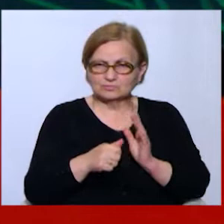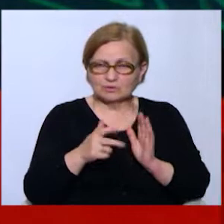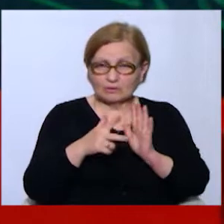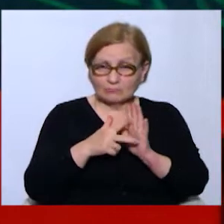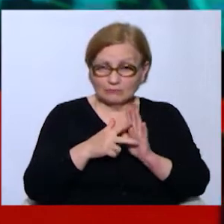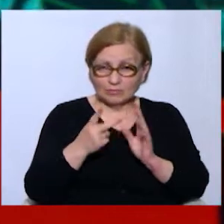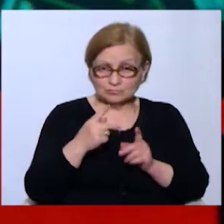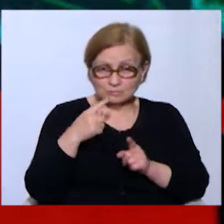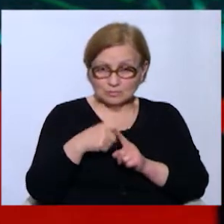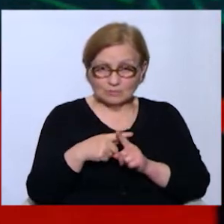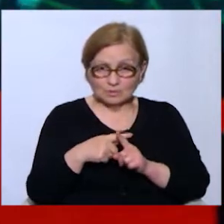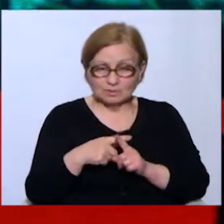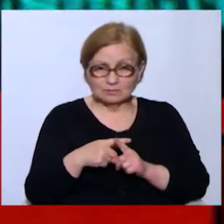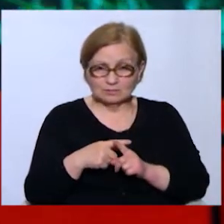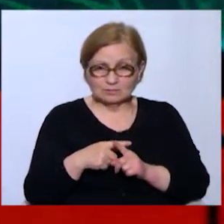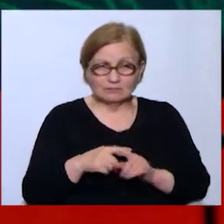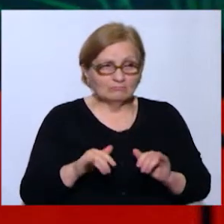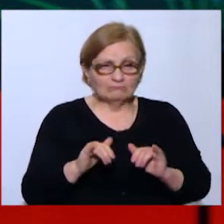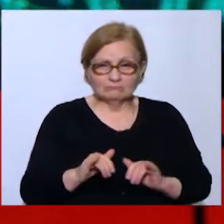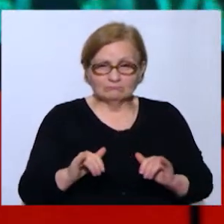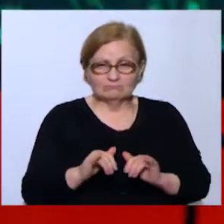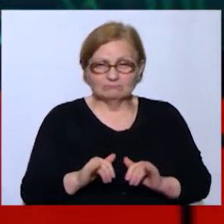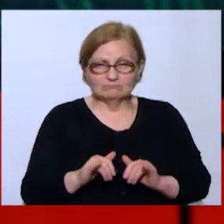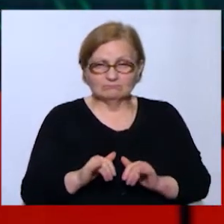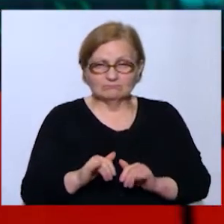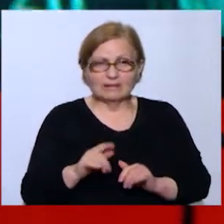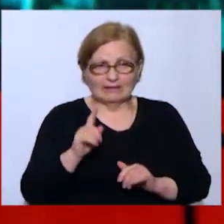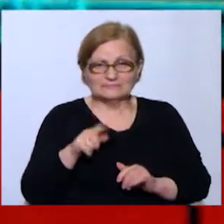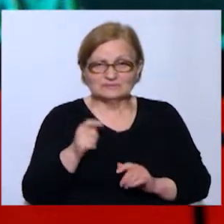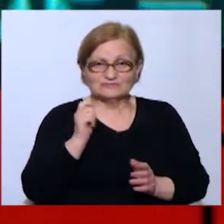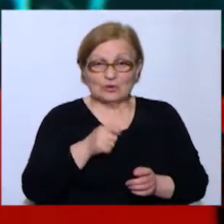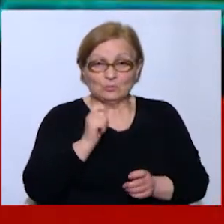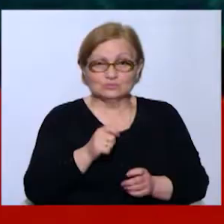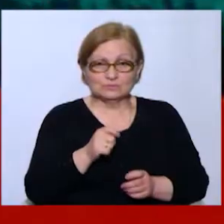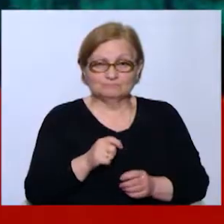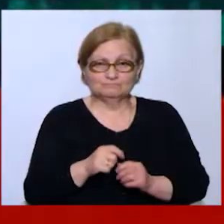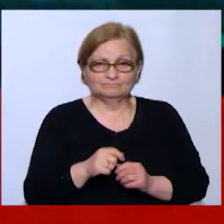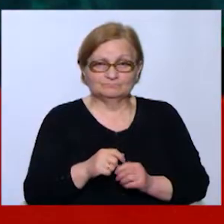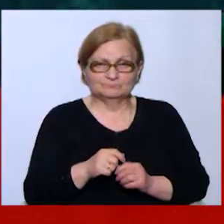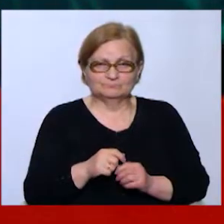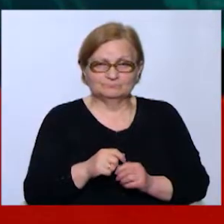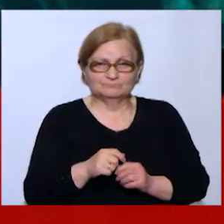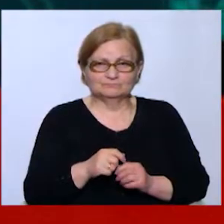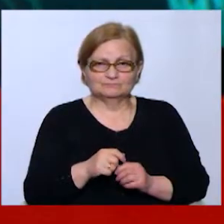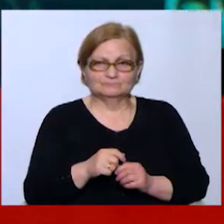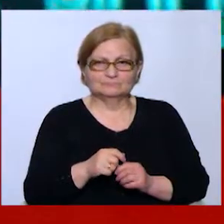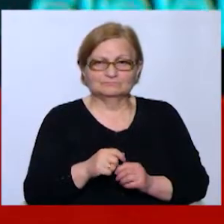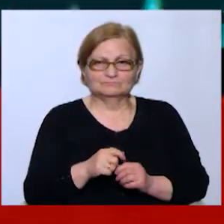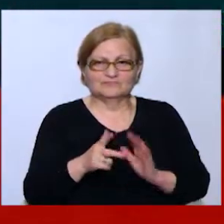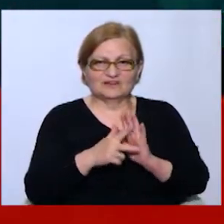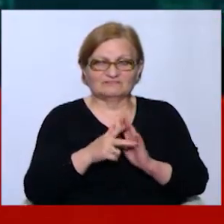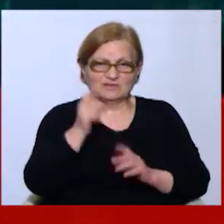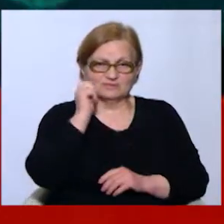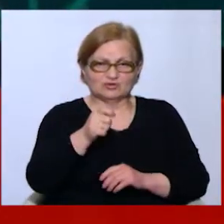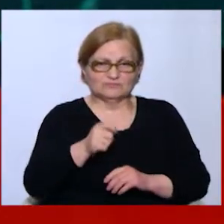უნდა დაუმატოთ. რა ვქნათ? ჩაქუჩი ხო ისევ? კი ბატონო. მოდი ავდგეთ და